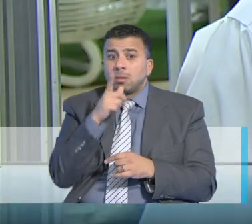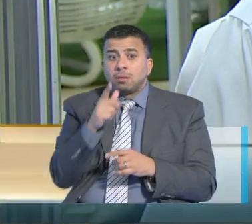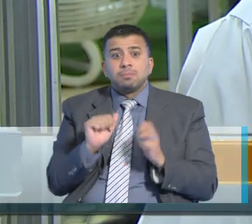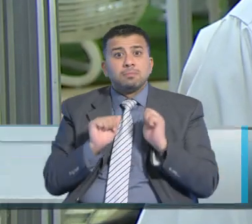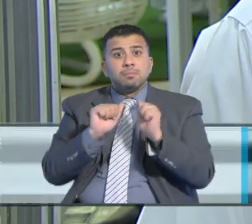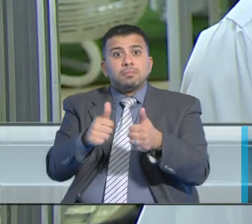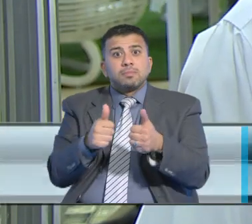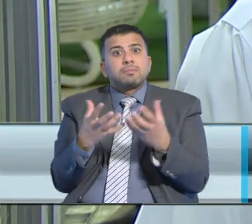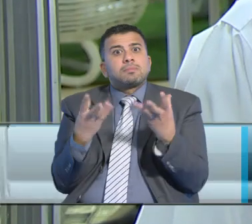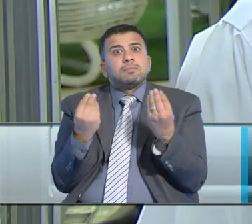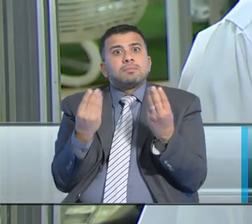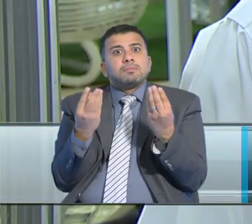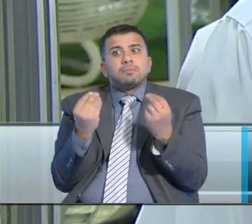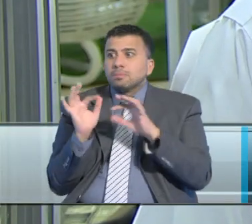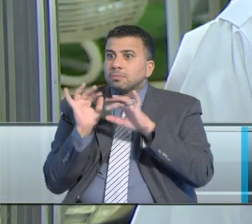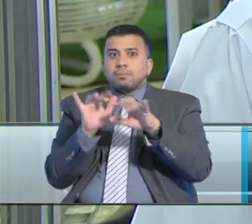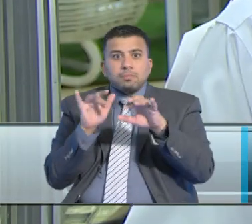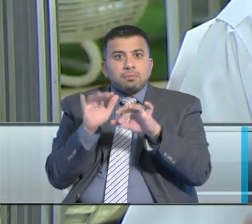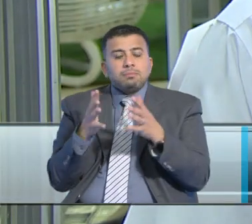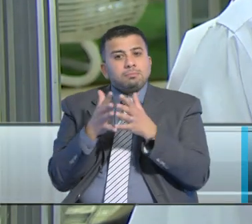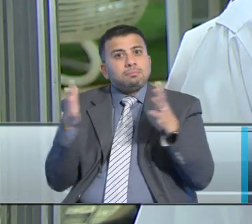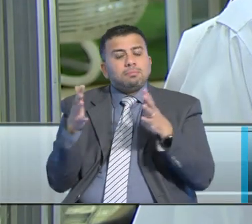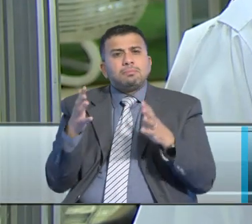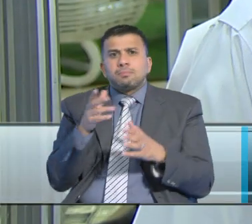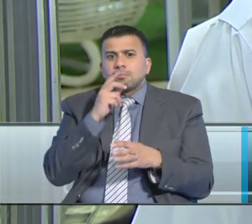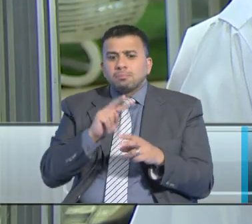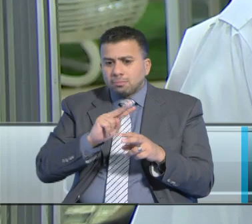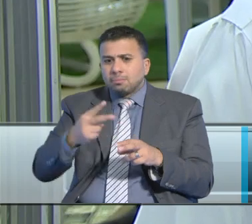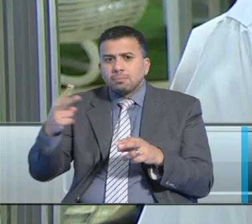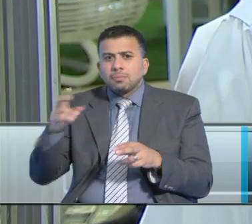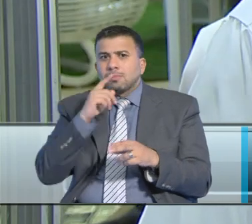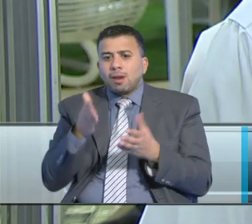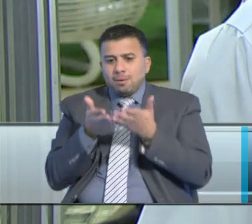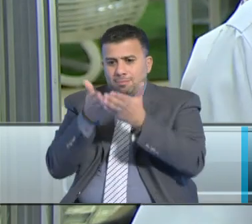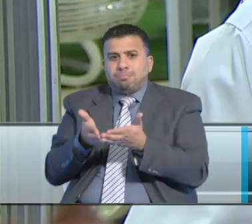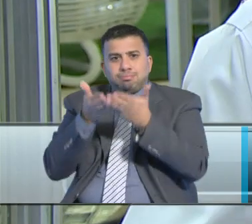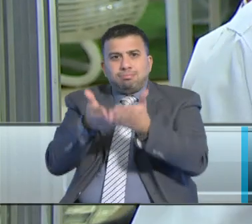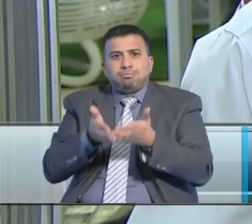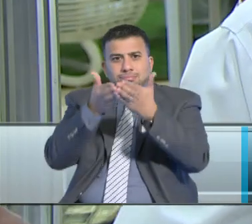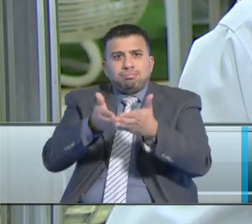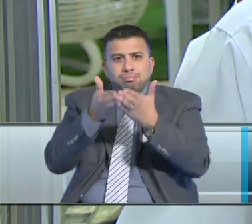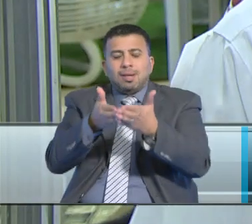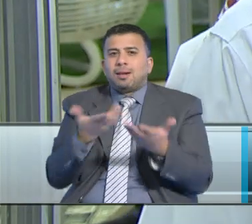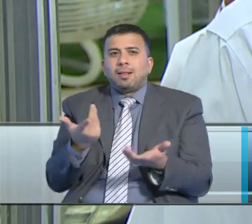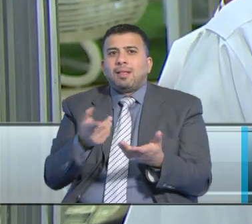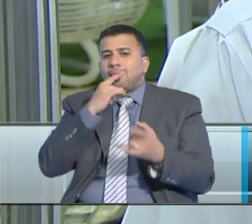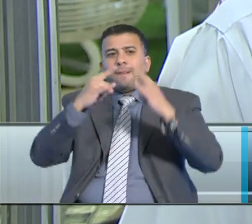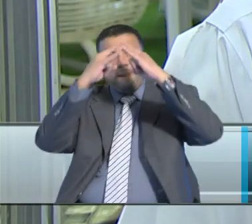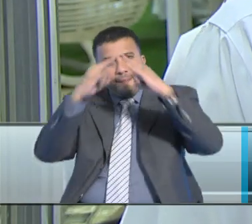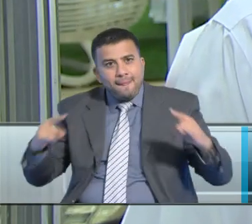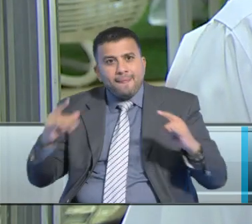مشاركين كثر لهذا المعرض متنوع ما بين بحرية وأدوات رحلات وتخييم،